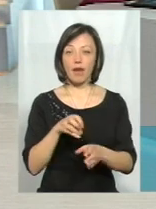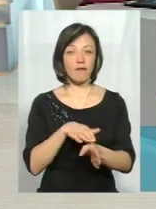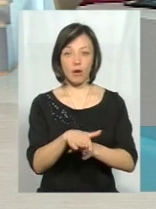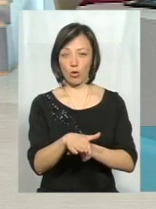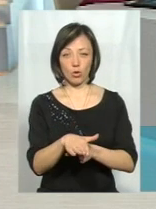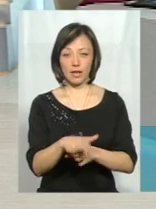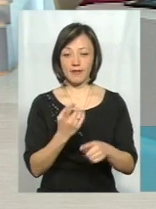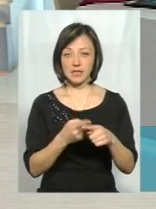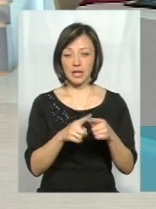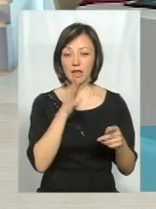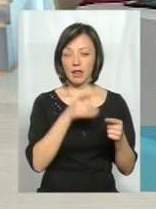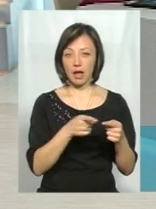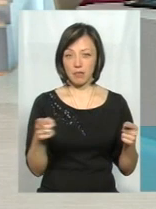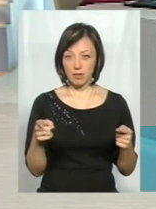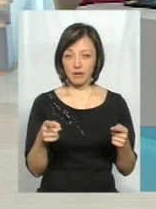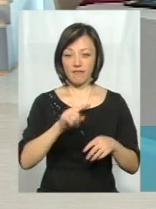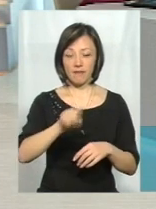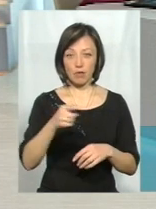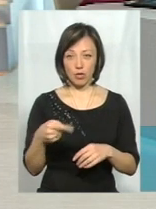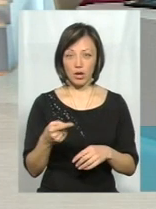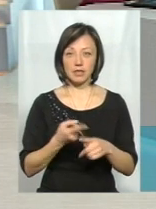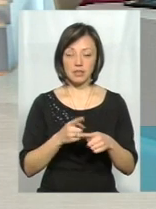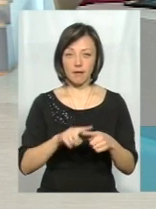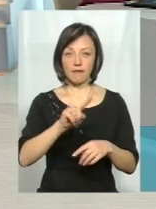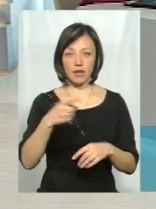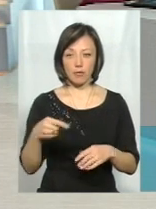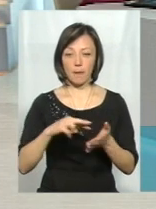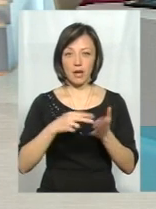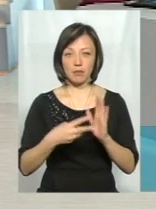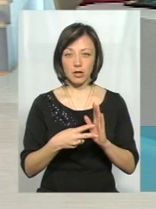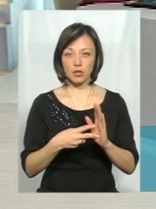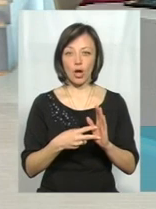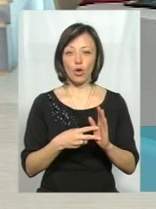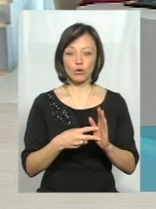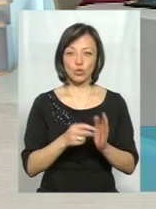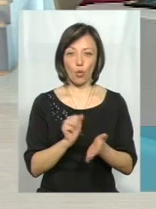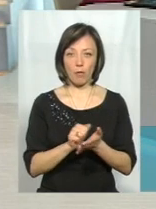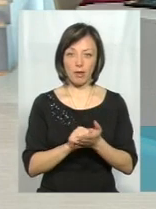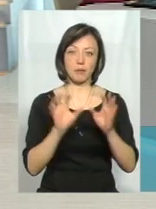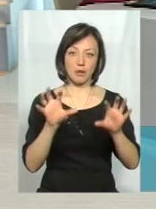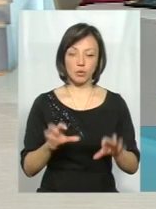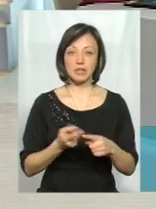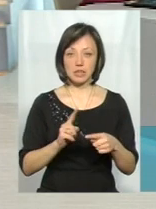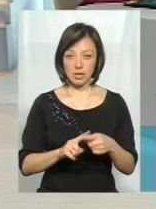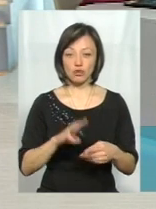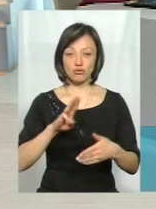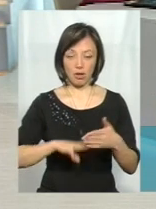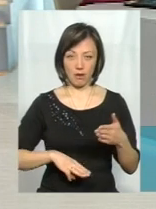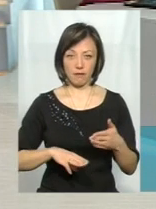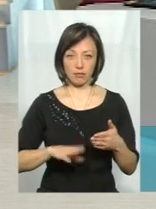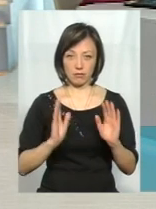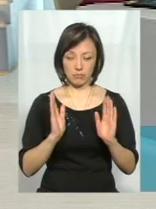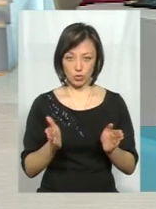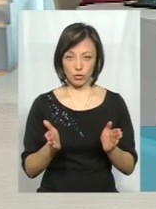виконав вказаний термін даної вимоги, а це вимоги, які передбачені нормативно-правовими актами, за це передбачені штрафні